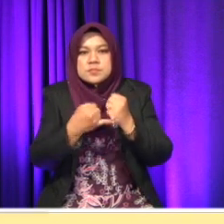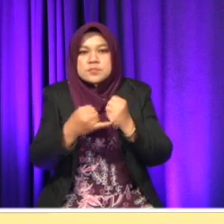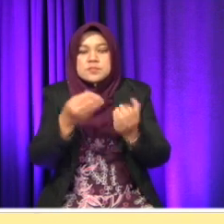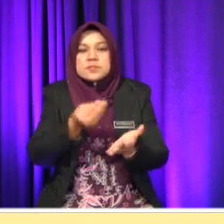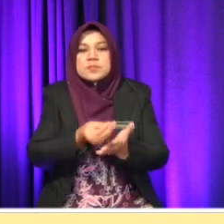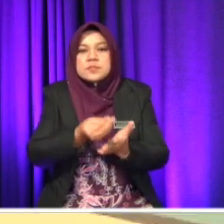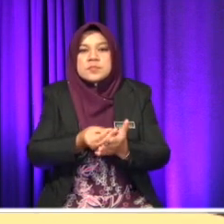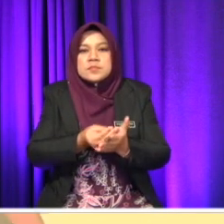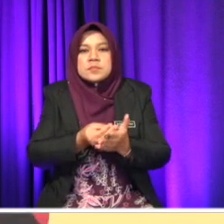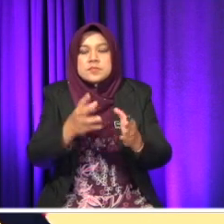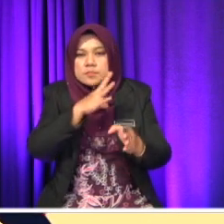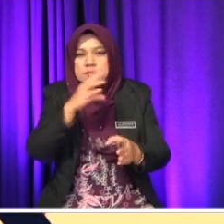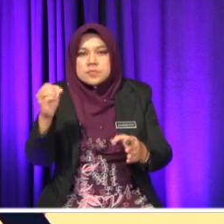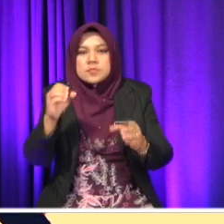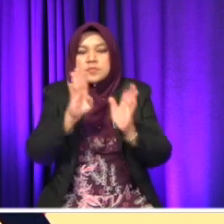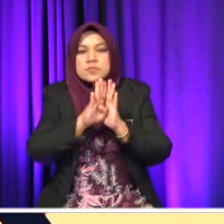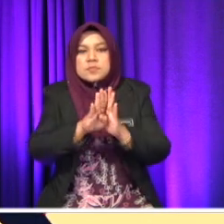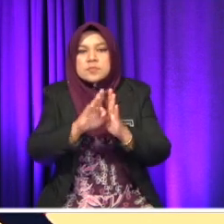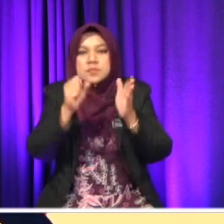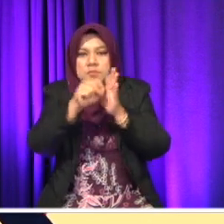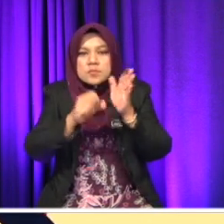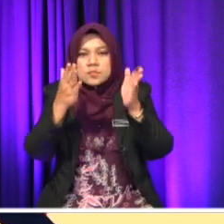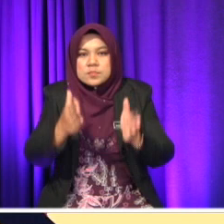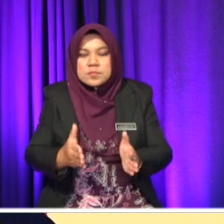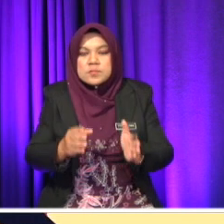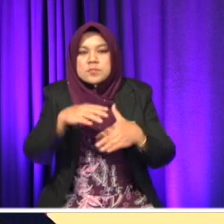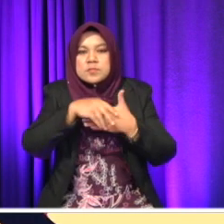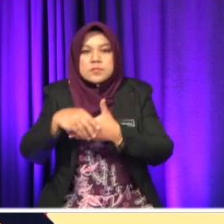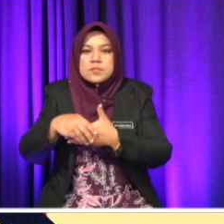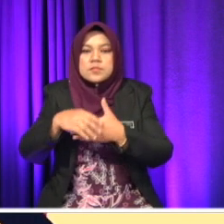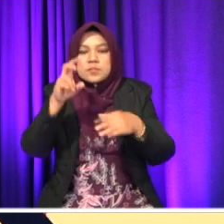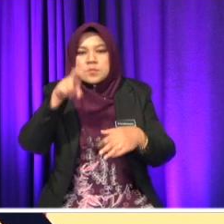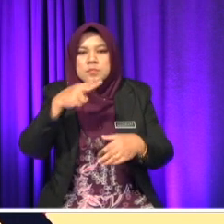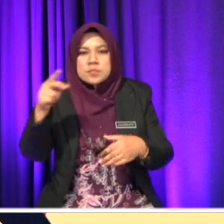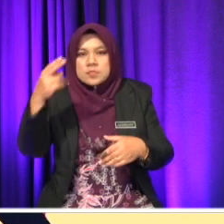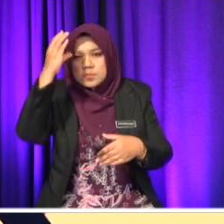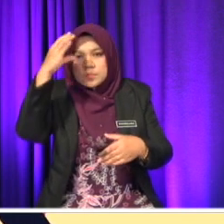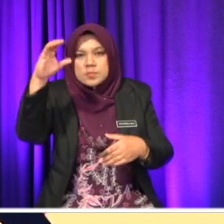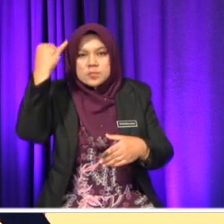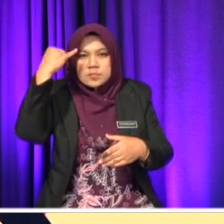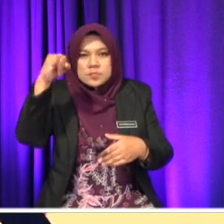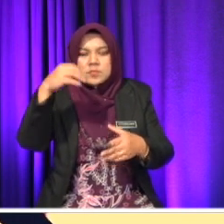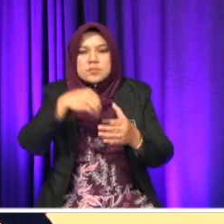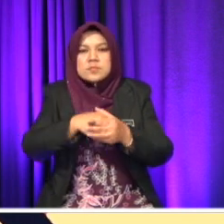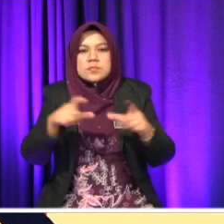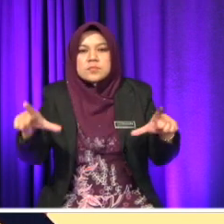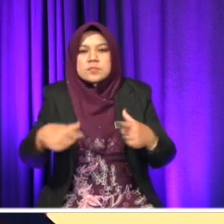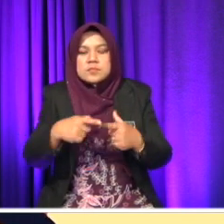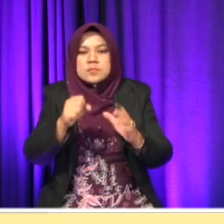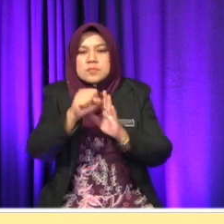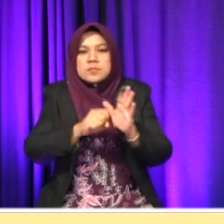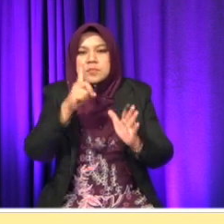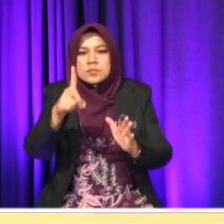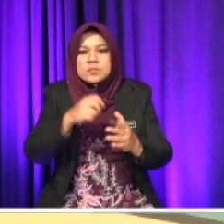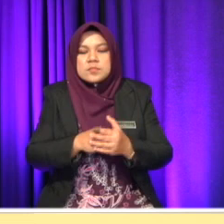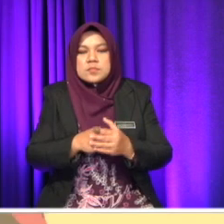Malah dapat membuktikan bahwa seorang pemimpin harus lefritis dan berinovatif dalam mendasarikan sesuatu